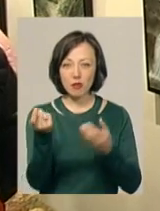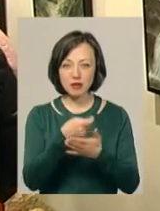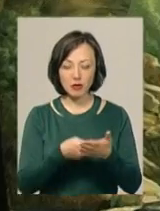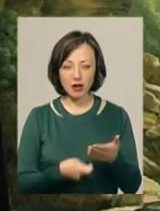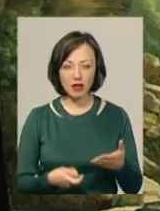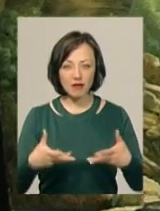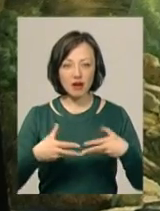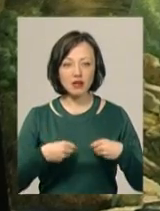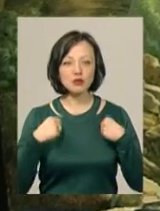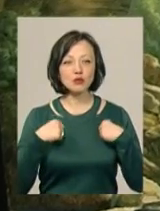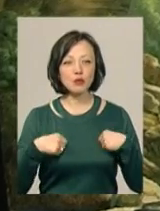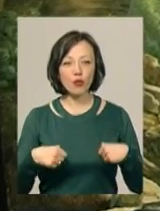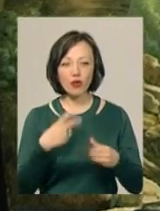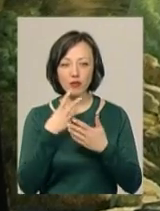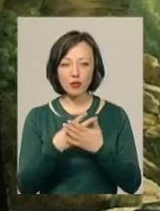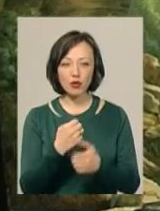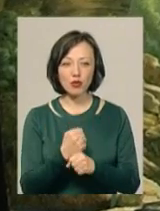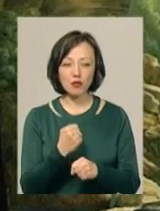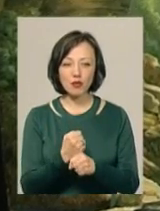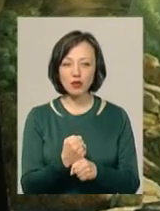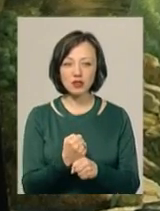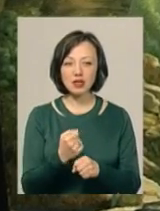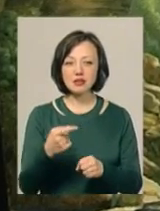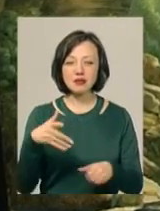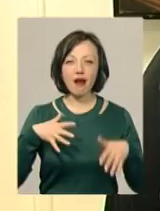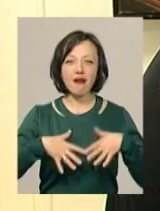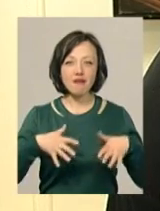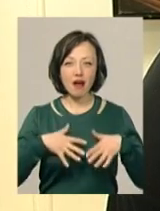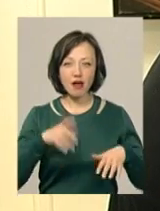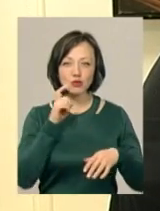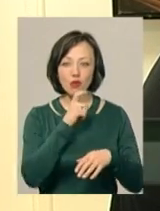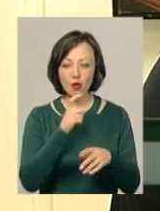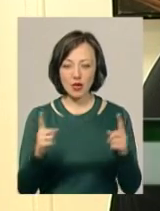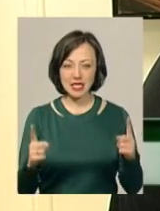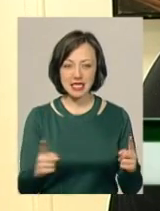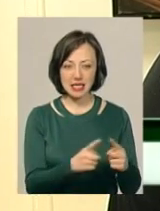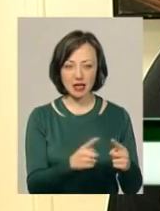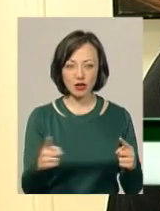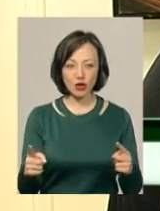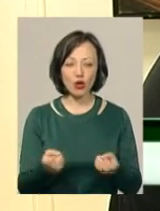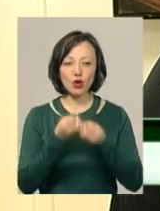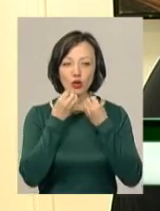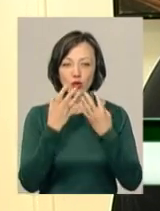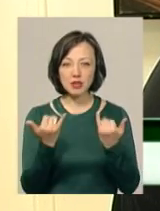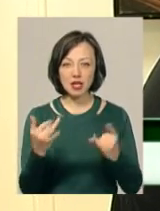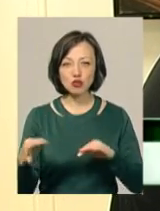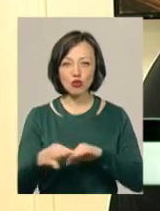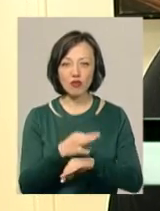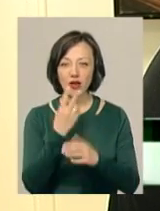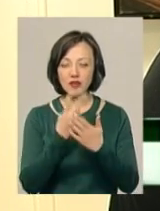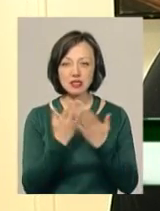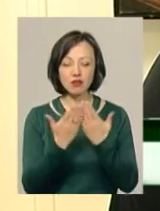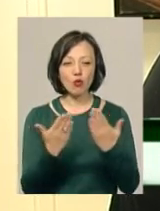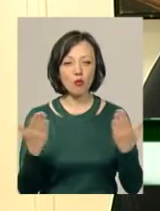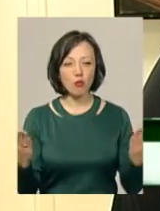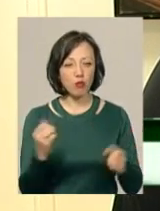Борецьку вразив спокій, який випромінюють роботи із північно-кавказького циклу. Дуже добре, що от зараз чоловік виставив її роботи.